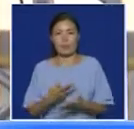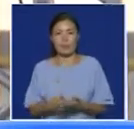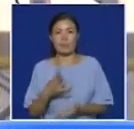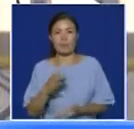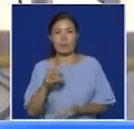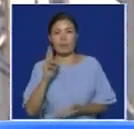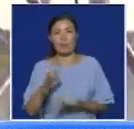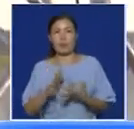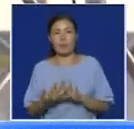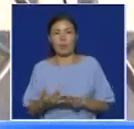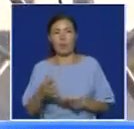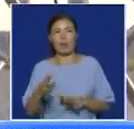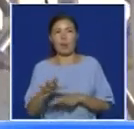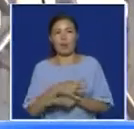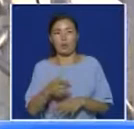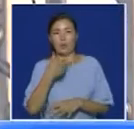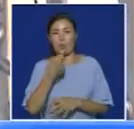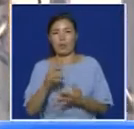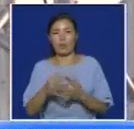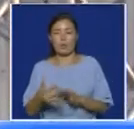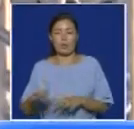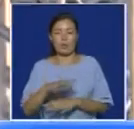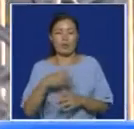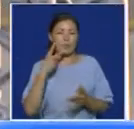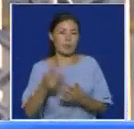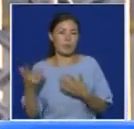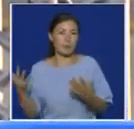ауылы ауданымыздың үлгілі ауылдарының бірі.